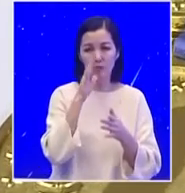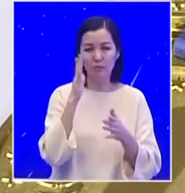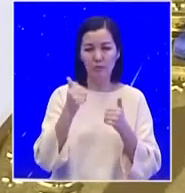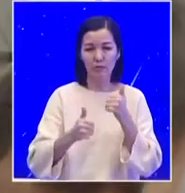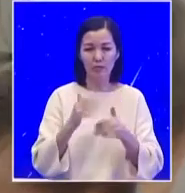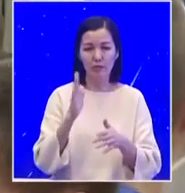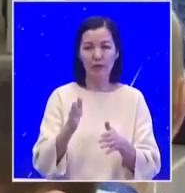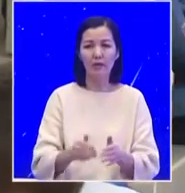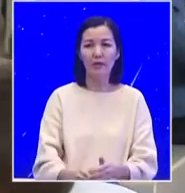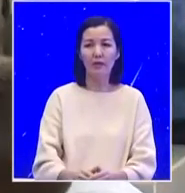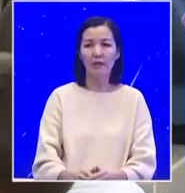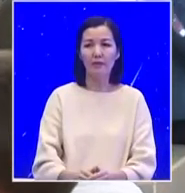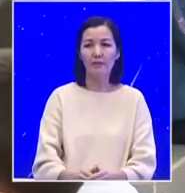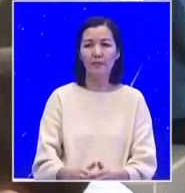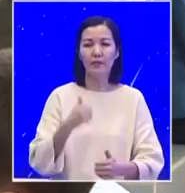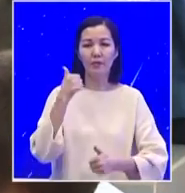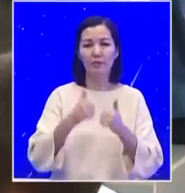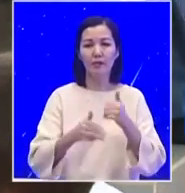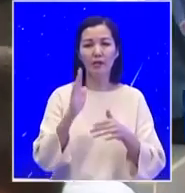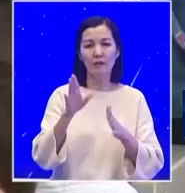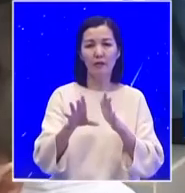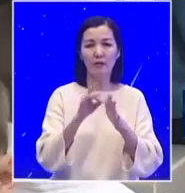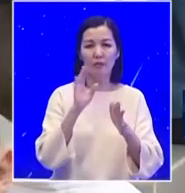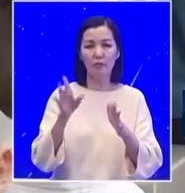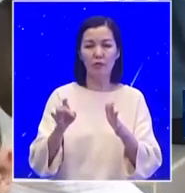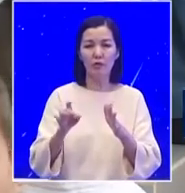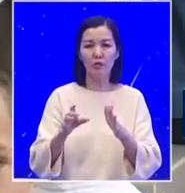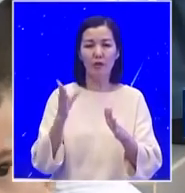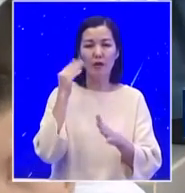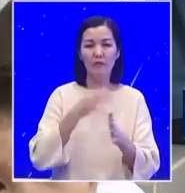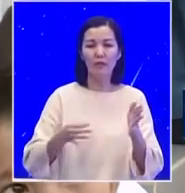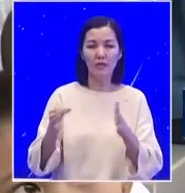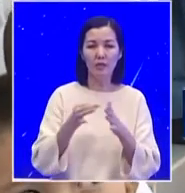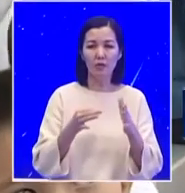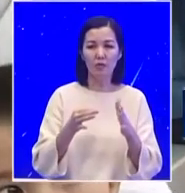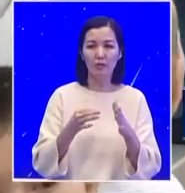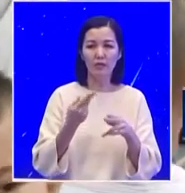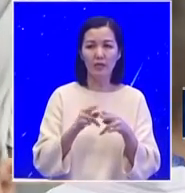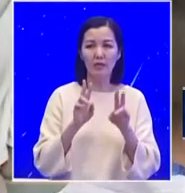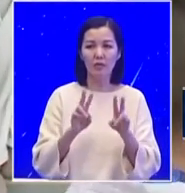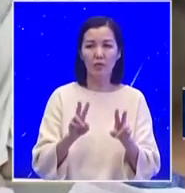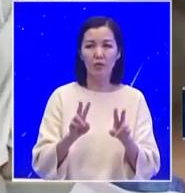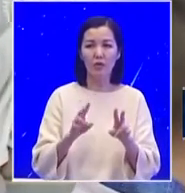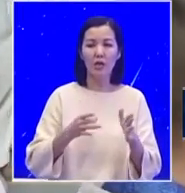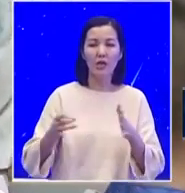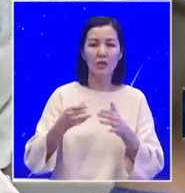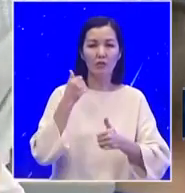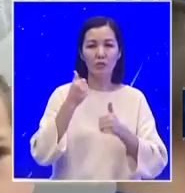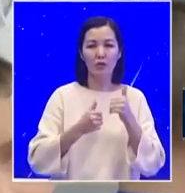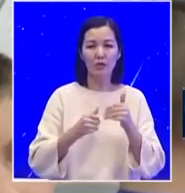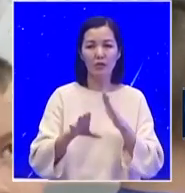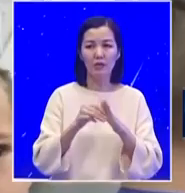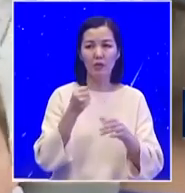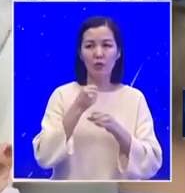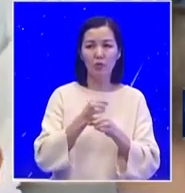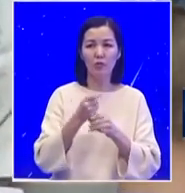Казахстана. Данный чемпионат является отборочным турниром на чемпионат Алматинской области, а также на республиканский турнир Кубок